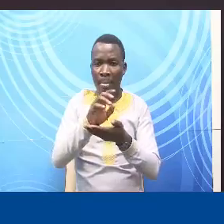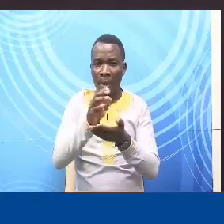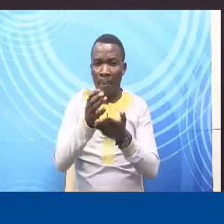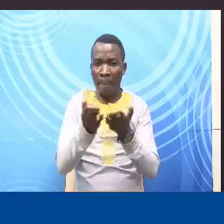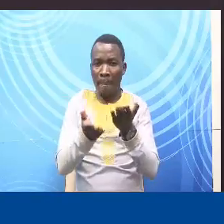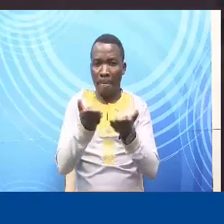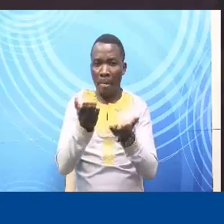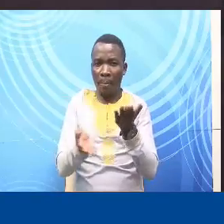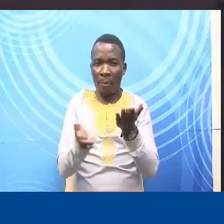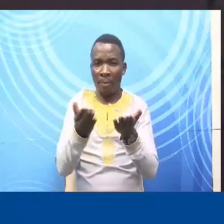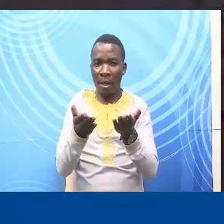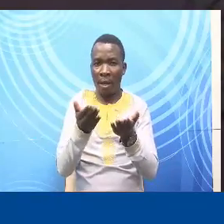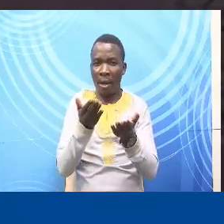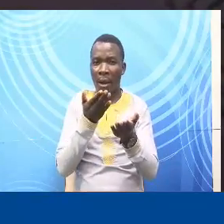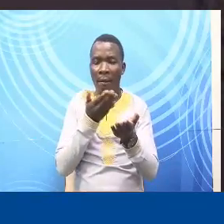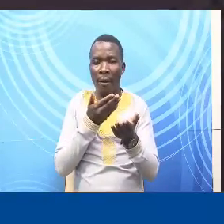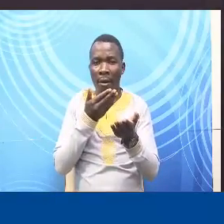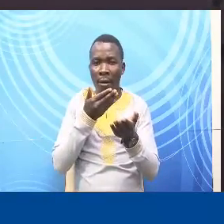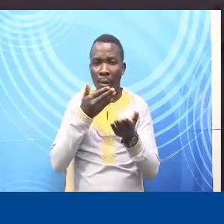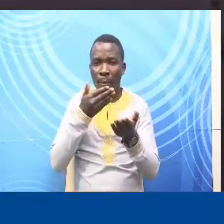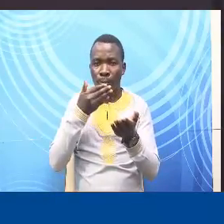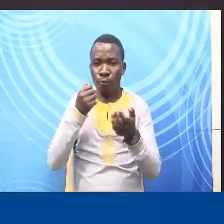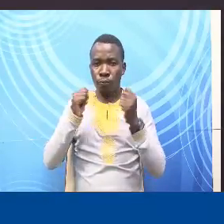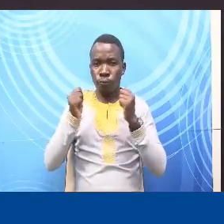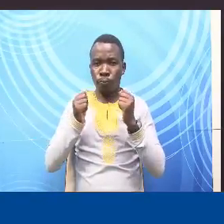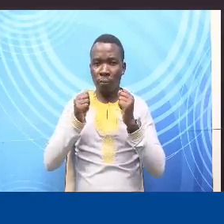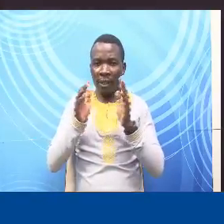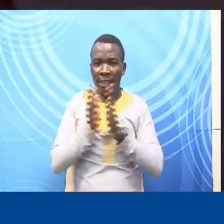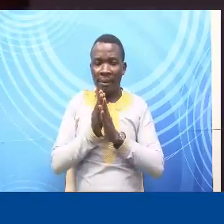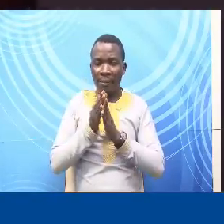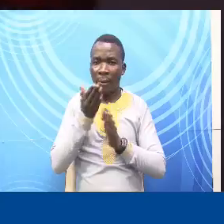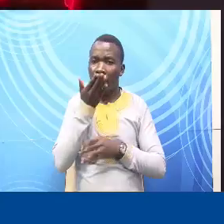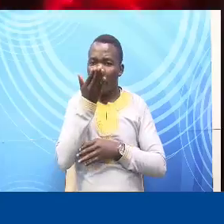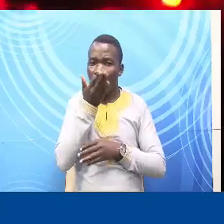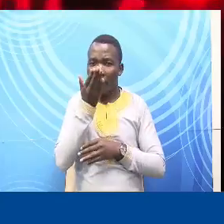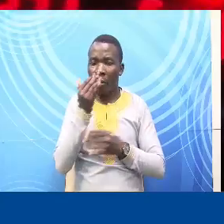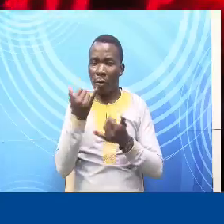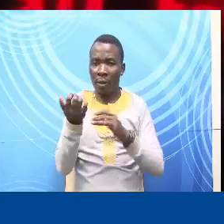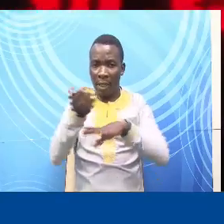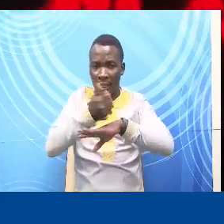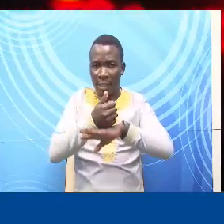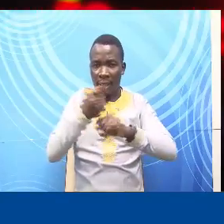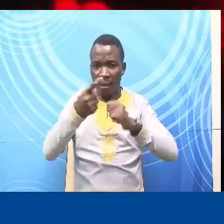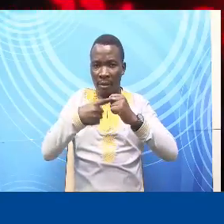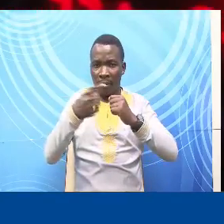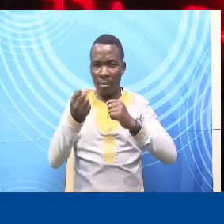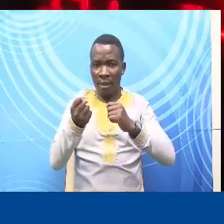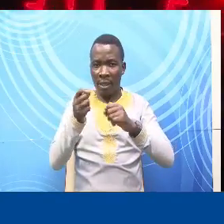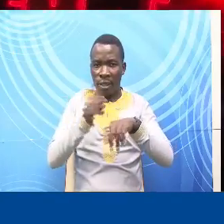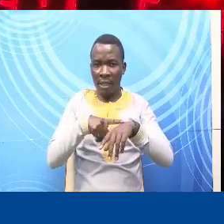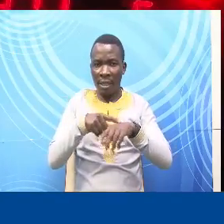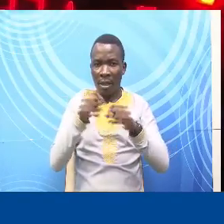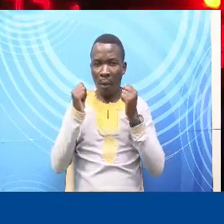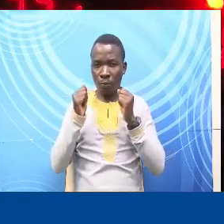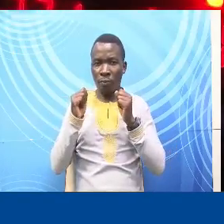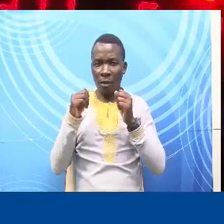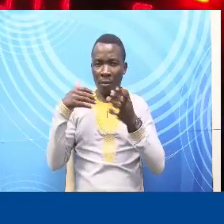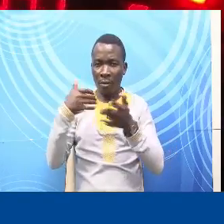kuri 59.2. Nk'uko ubibona urabona itetinze kuri 35. Iyo ubuhehere bugeze kuri